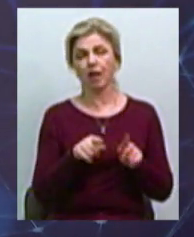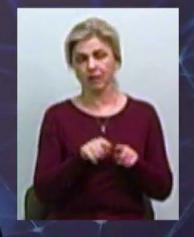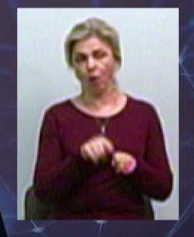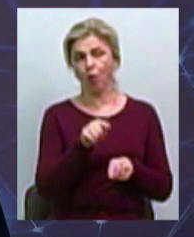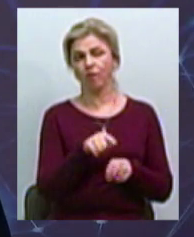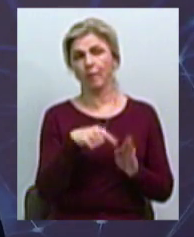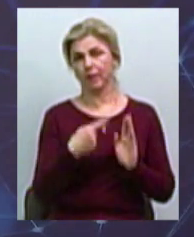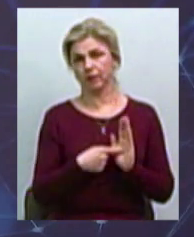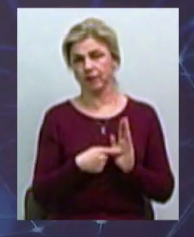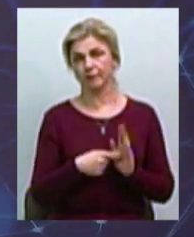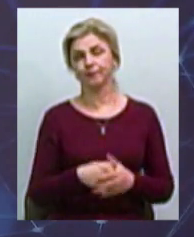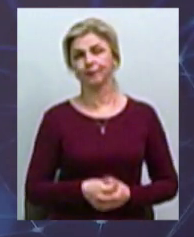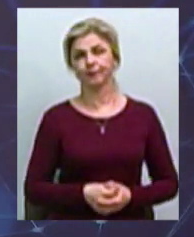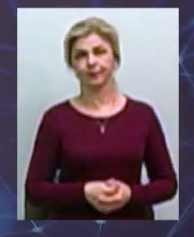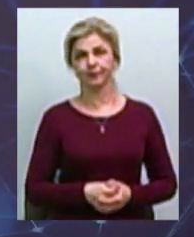питання. Президент